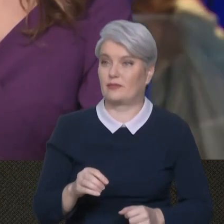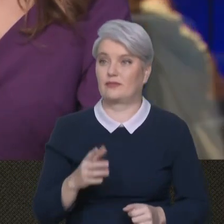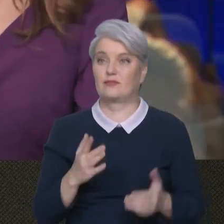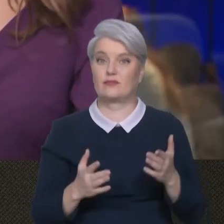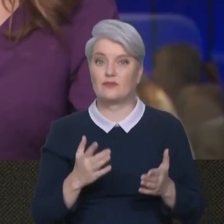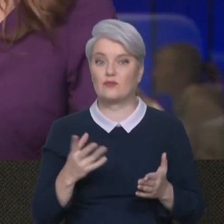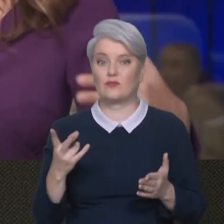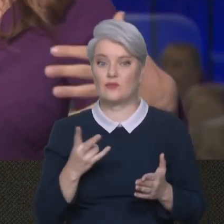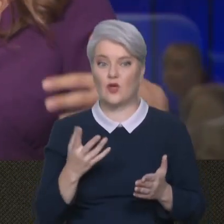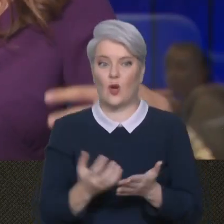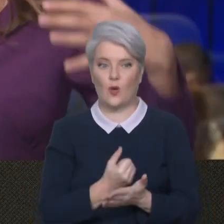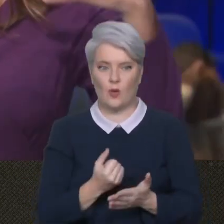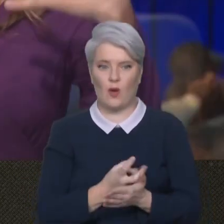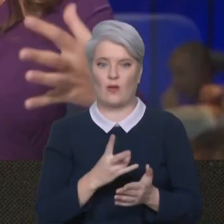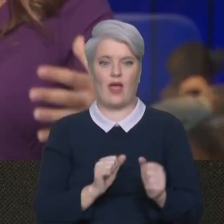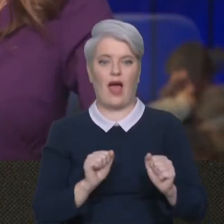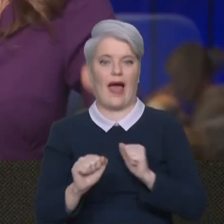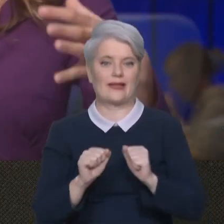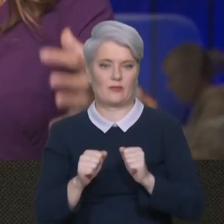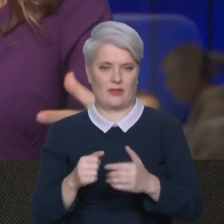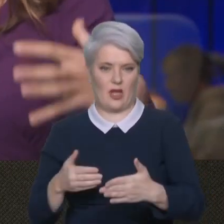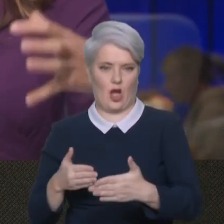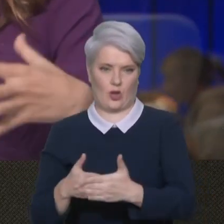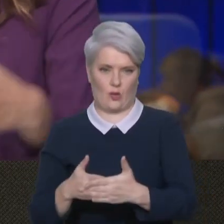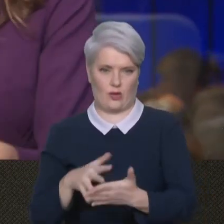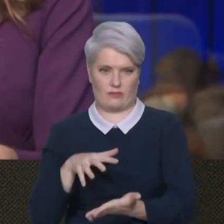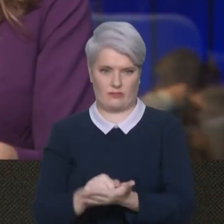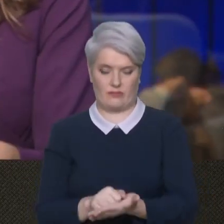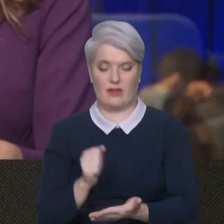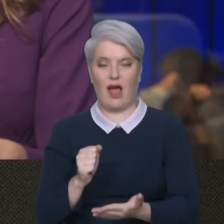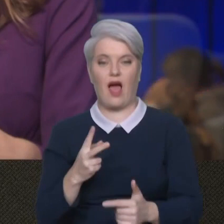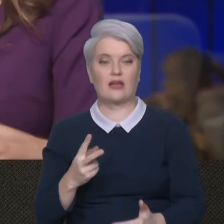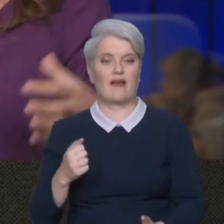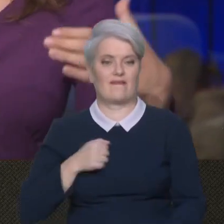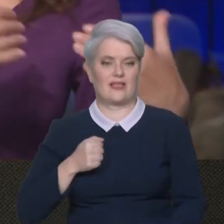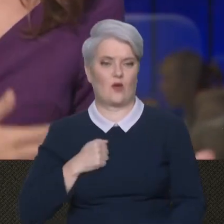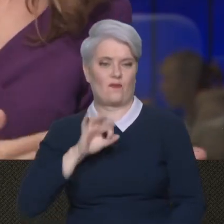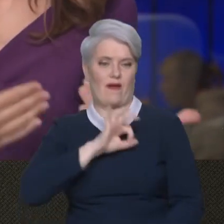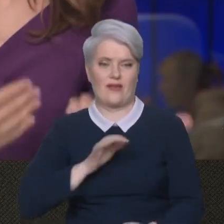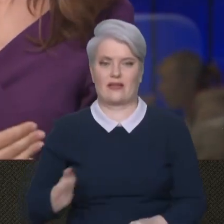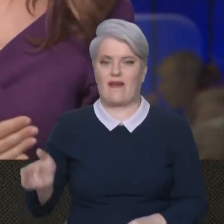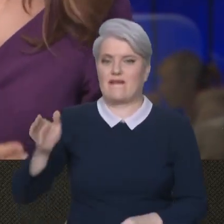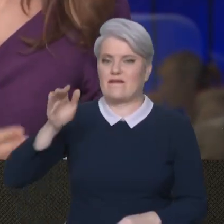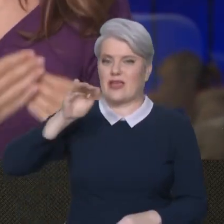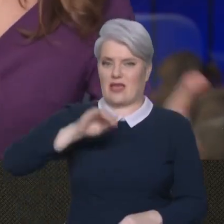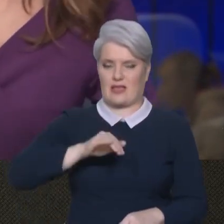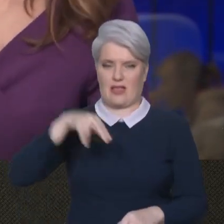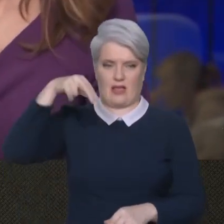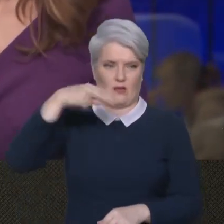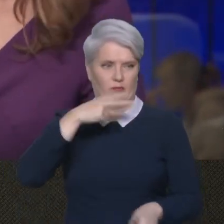не до адмінкордону, а до якоїсь там, не знаю, висоти, до якоїсь точки, яка є вигідно з військової точки зору. Навіщо їм іти